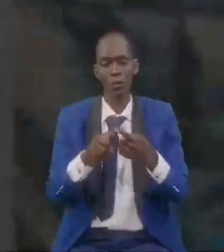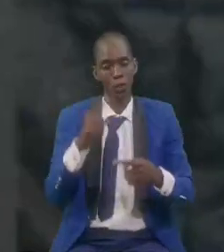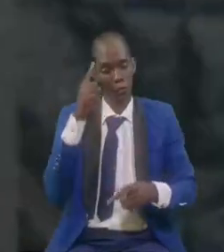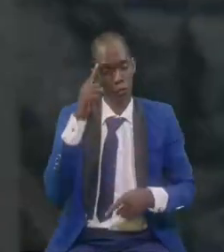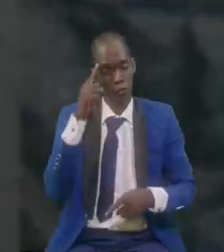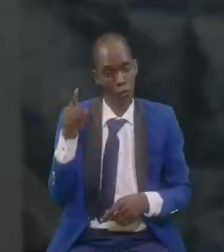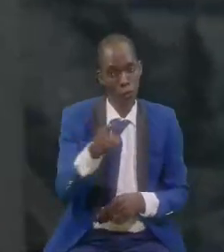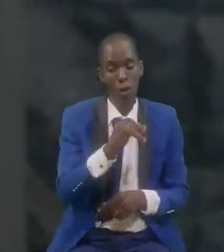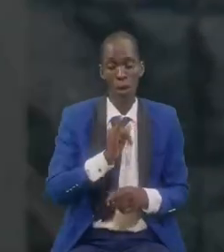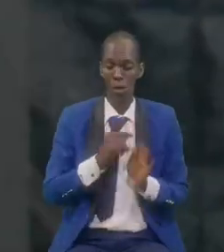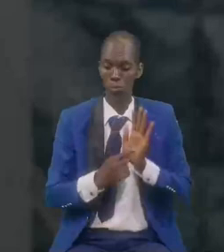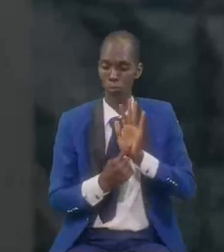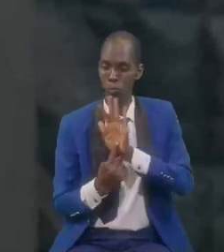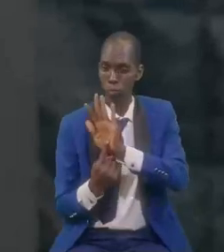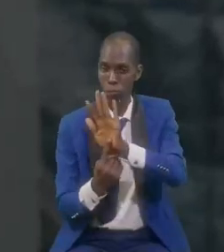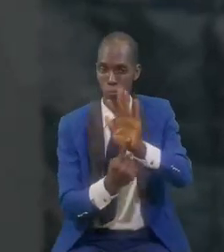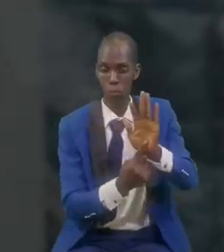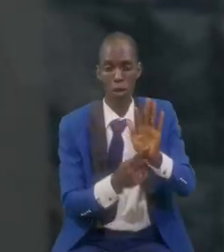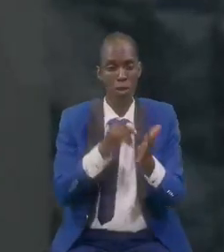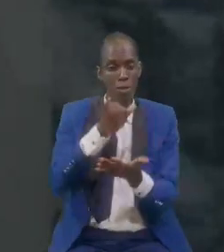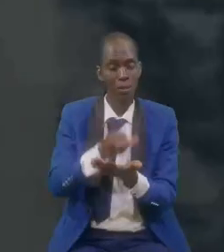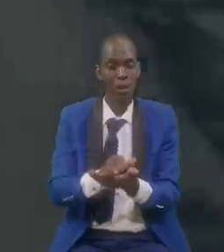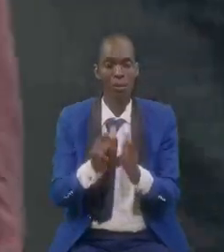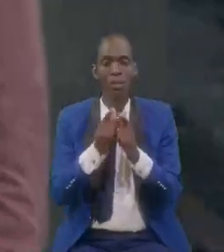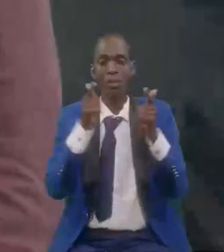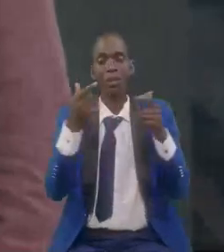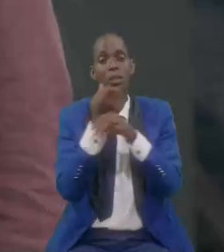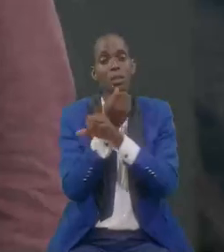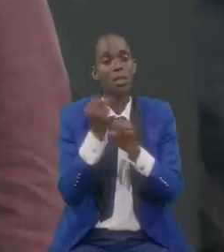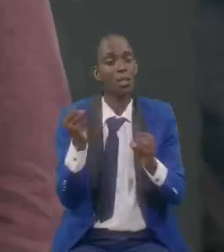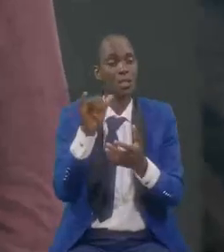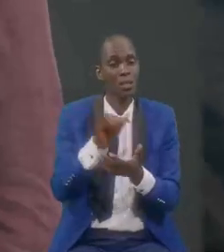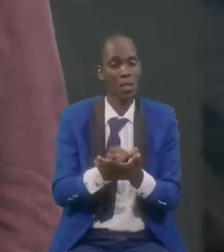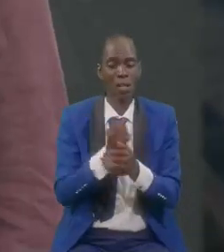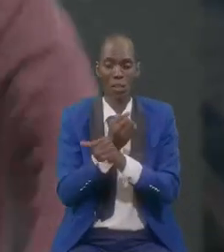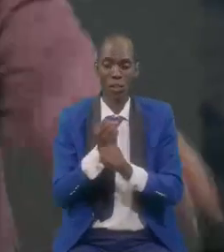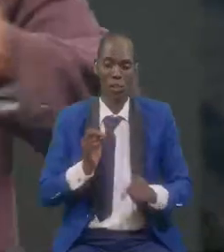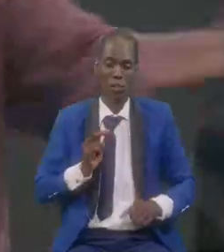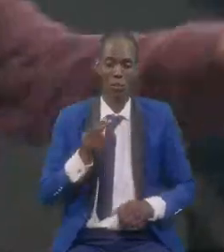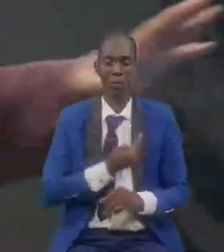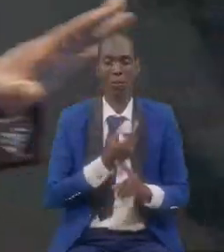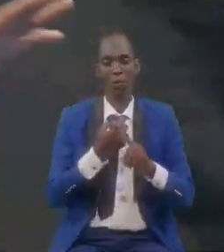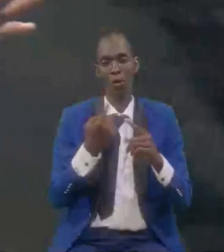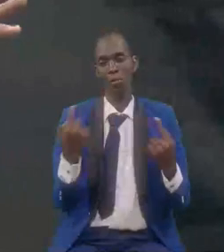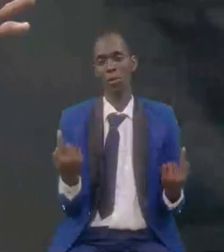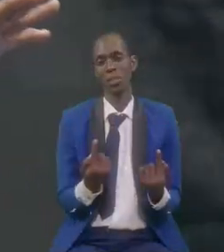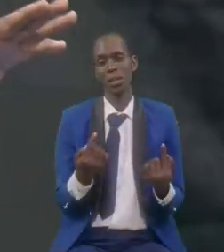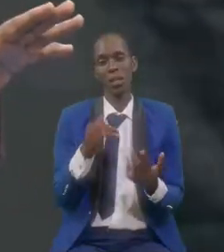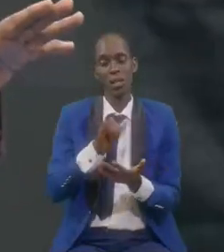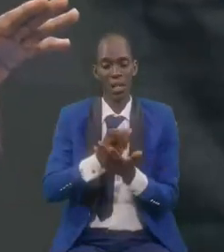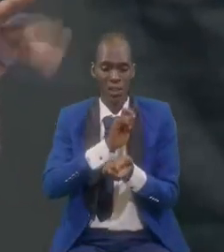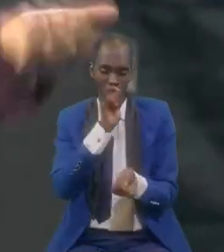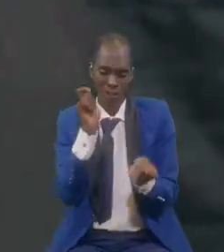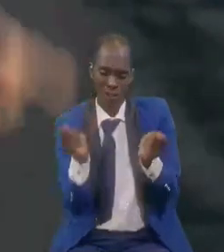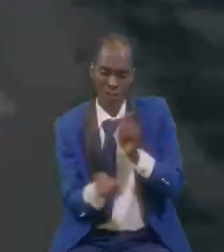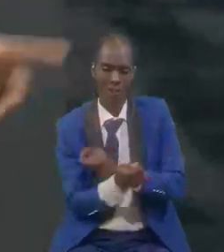vous. Et je vous montre que ce grand salut qui nous a sauvés du péché, qui